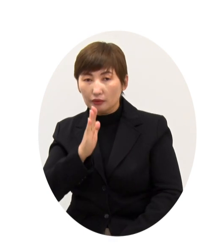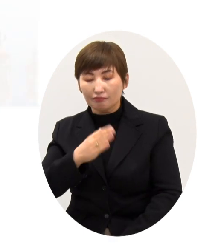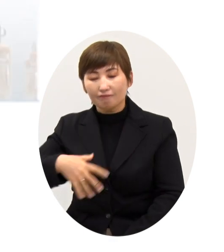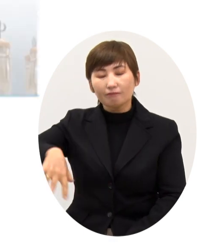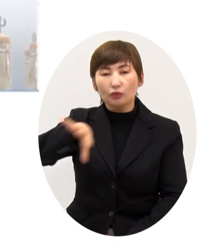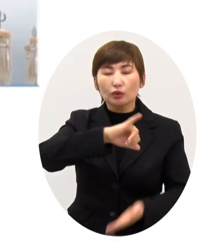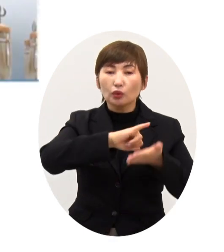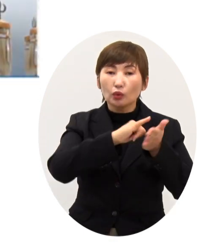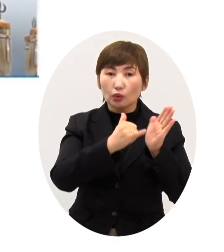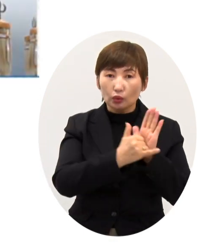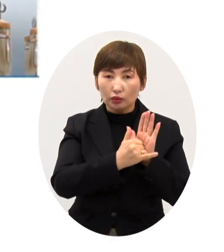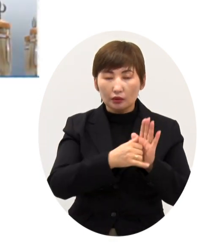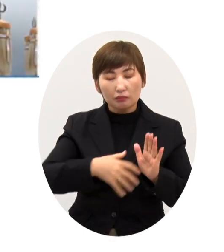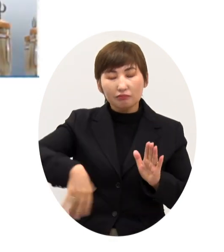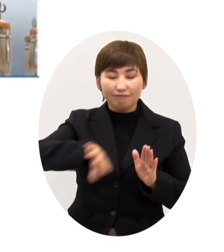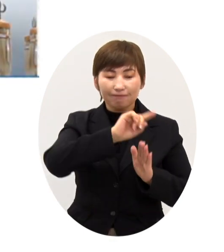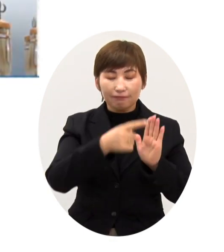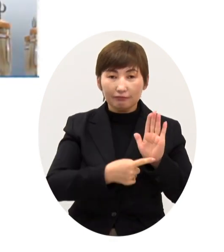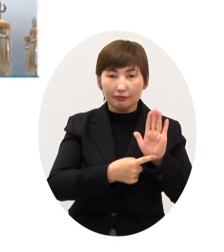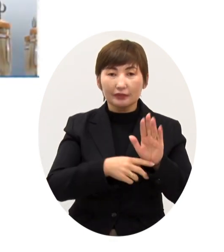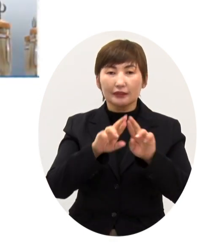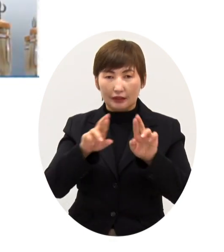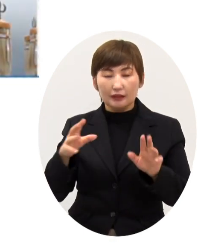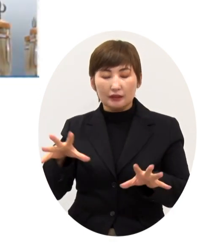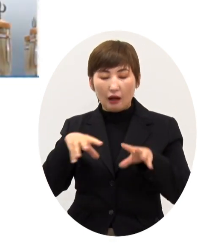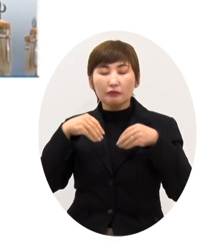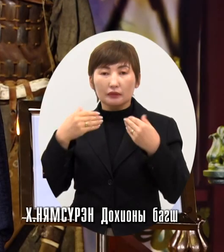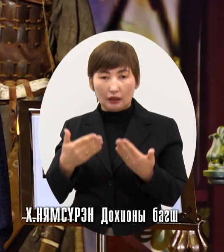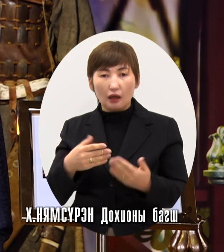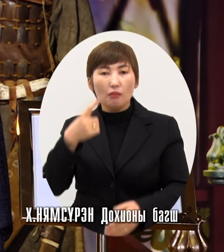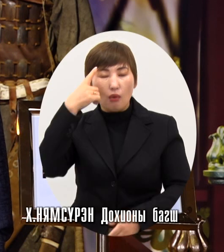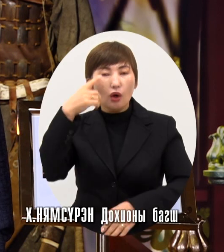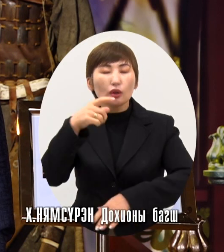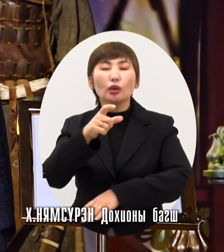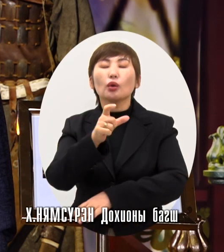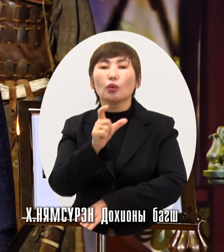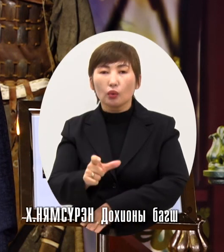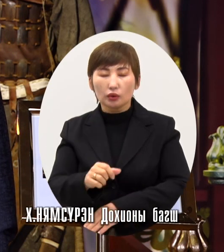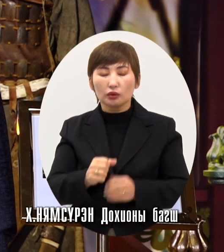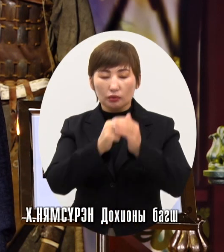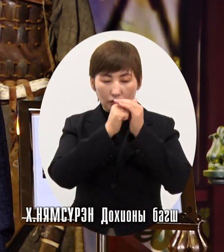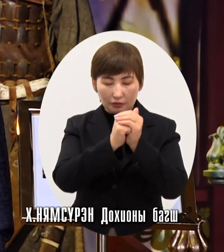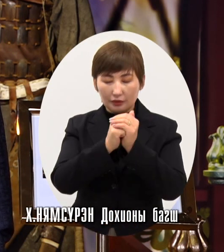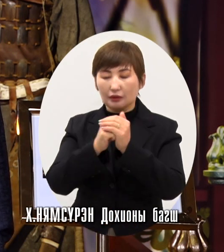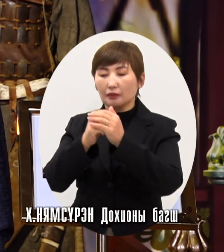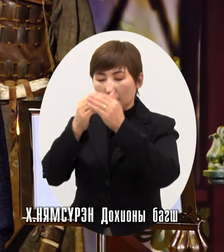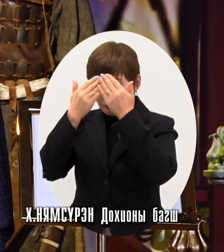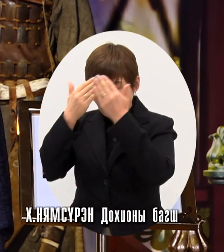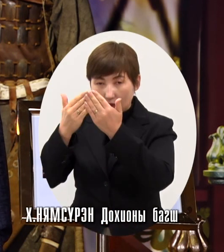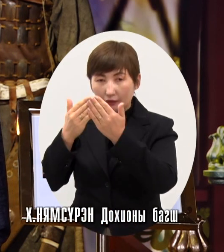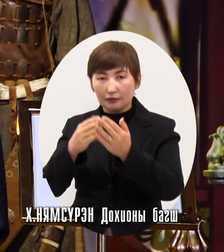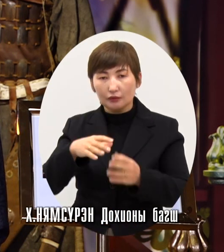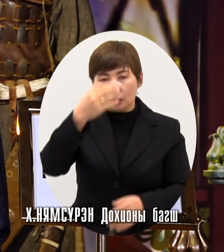дуулал эдгээрийн утга агуулга бэлэгдлийг ялган мэдэж авлаа. За Монгол хүний хүндэтгэх, бахархах зүйл